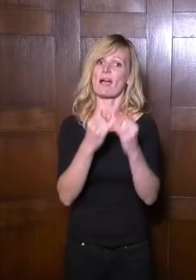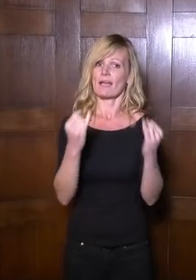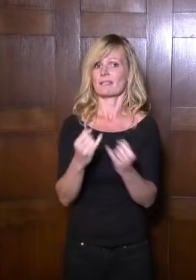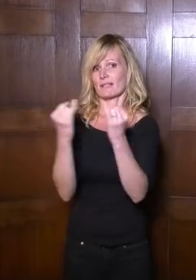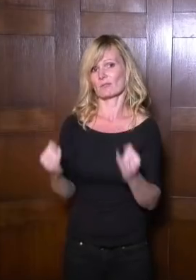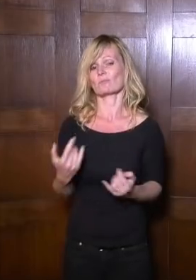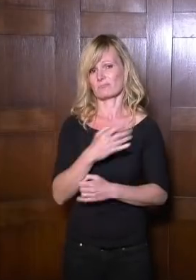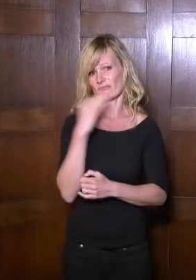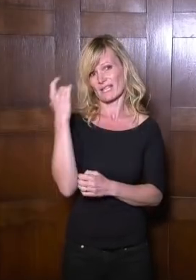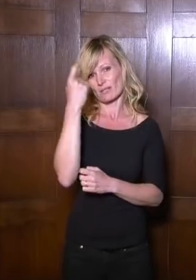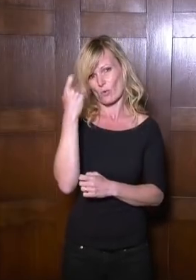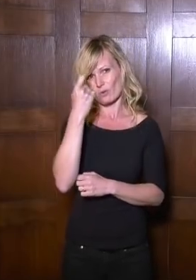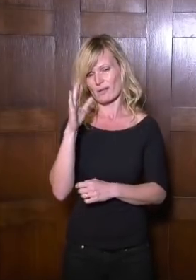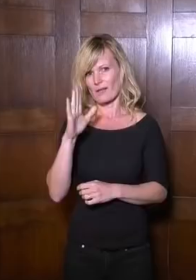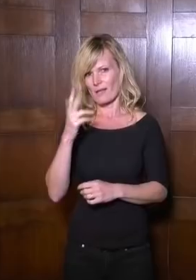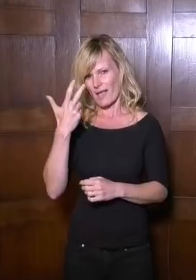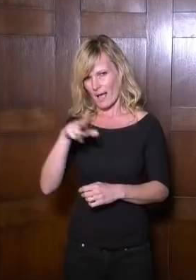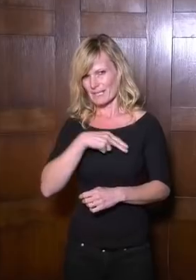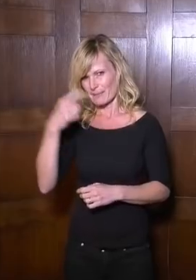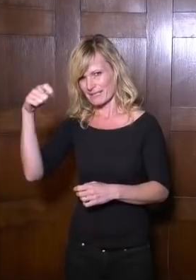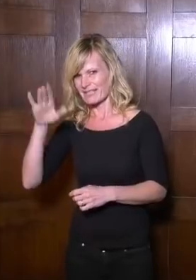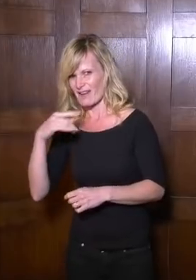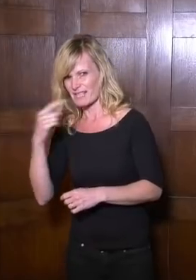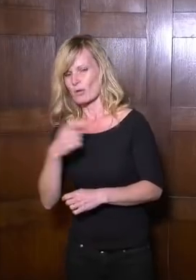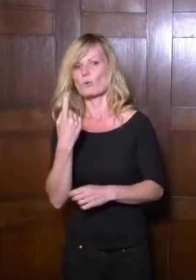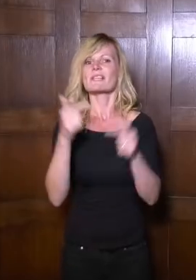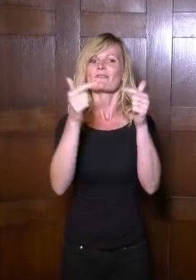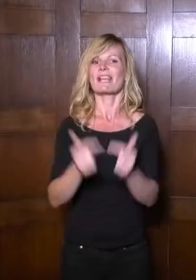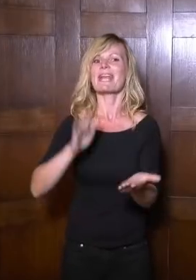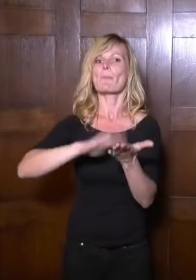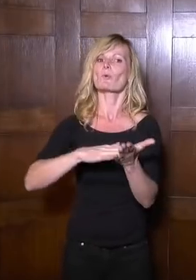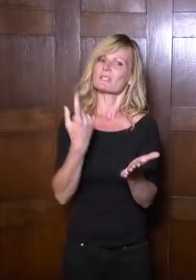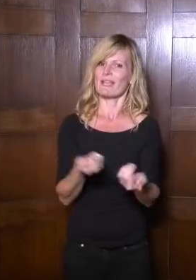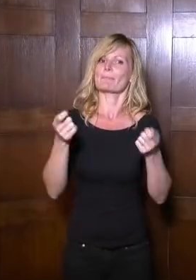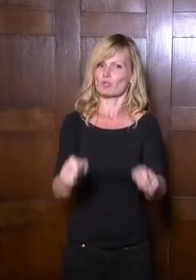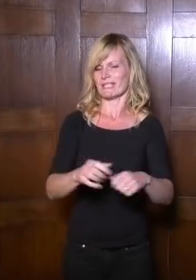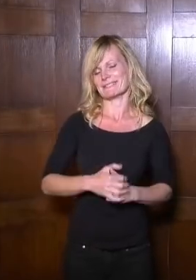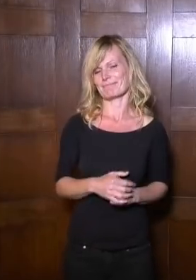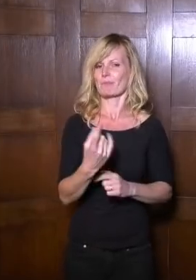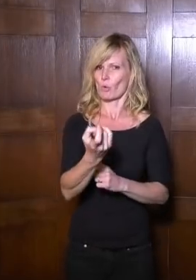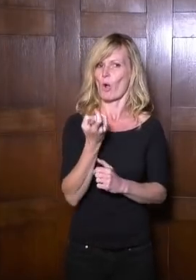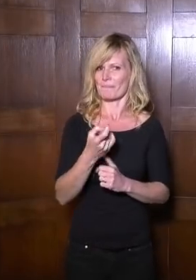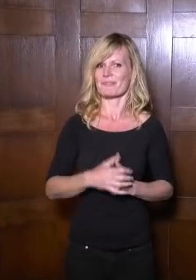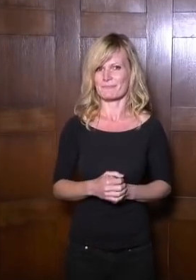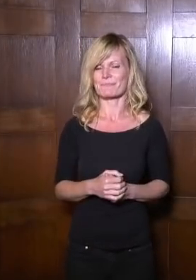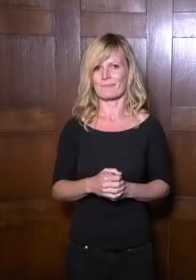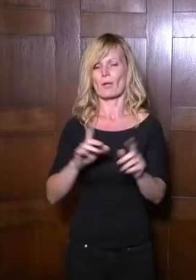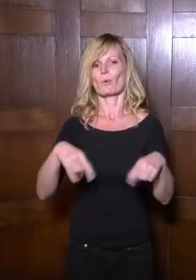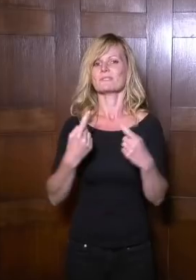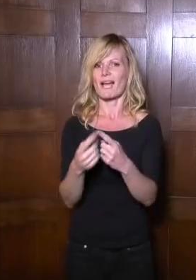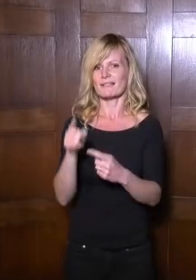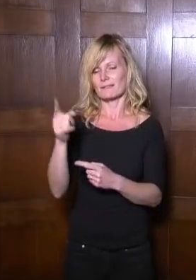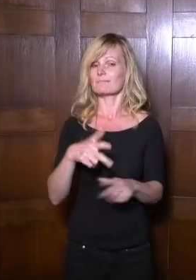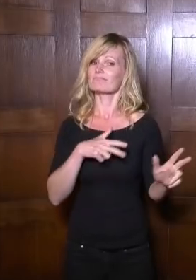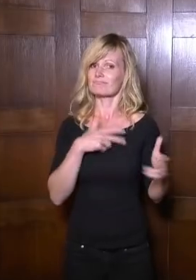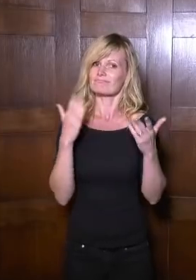Erstens, darf ich das sagen, Herr Ministerpräsident, aber unseren Pflegebonus werden wir beschließen, sodass das also kommen wird. Und das andere wird sein, dass wir